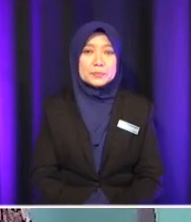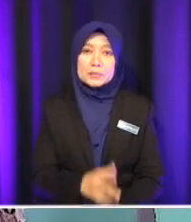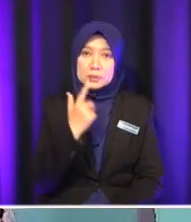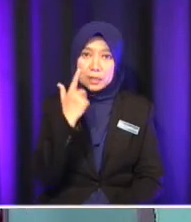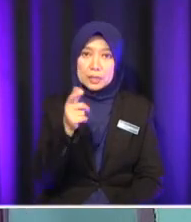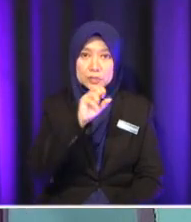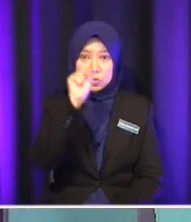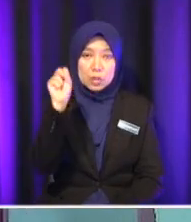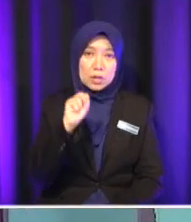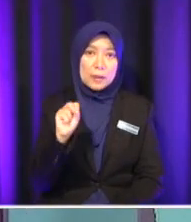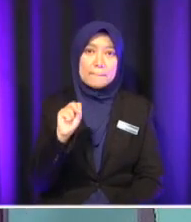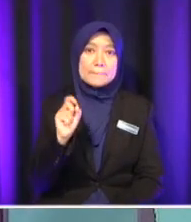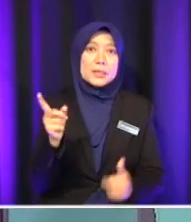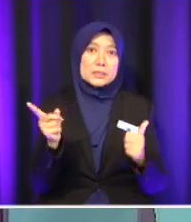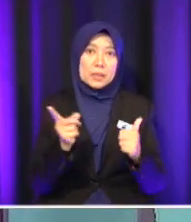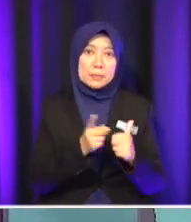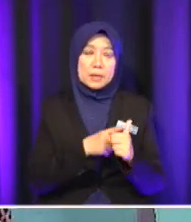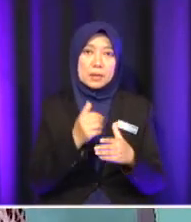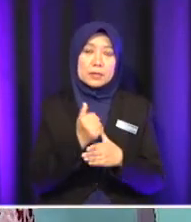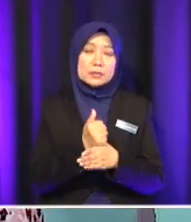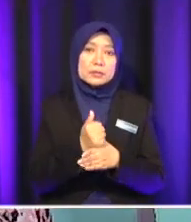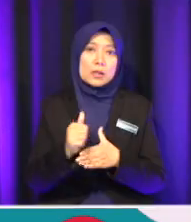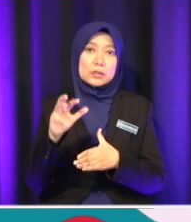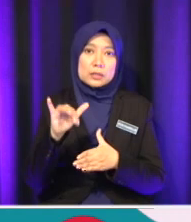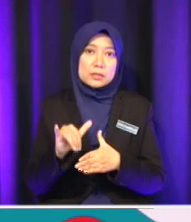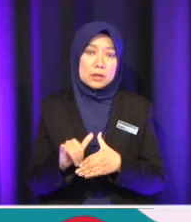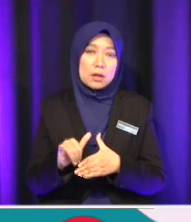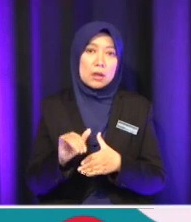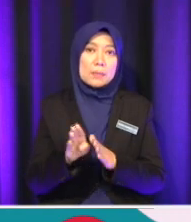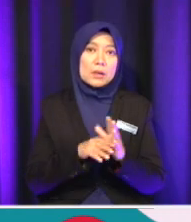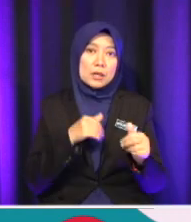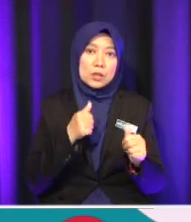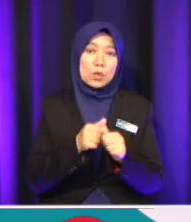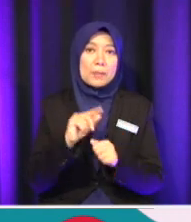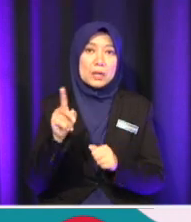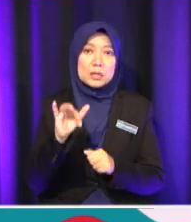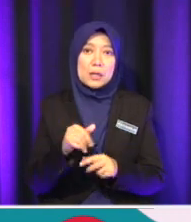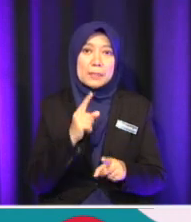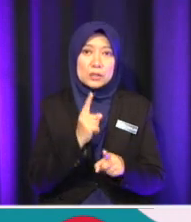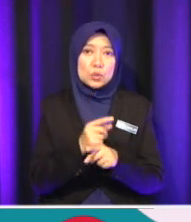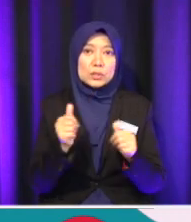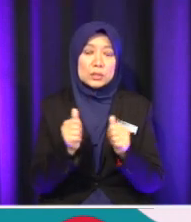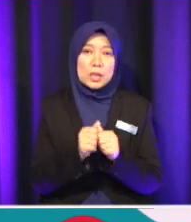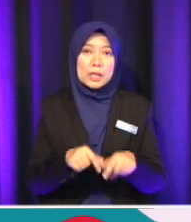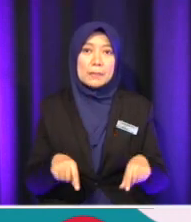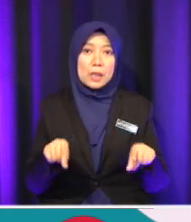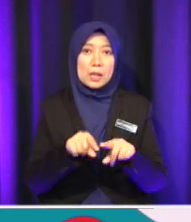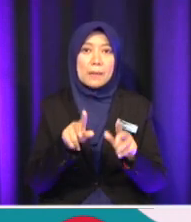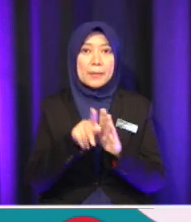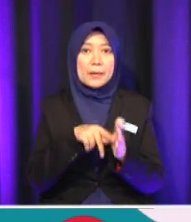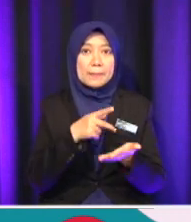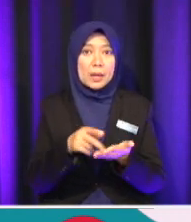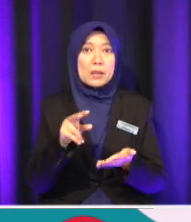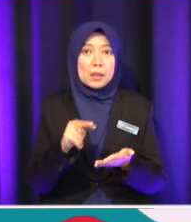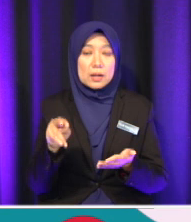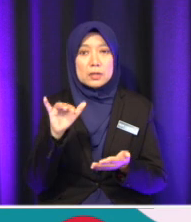soalnya yang pertama antara yang berikut manakah yang betul tentang imbangan pembayaran yang